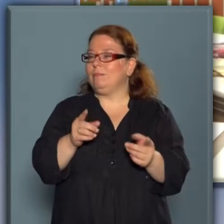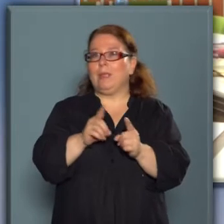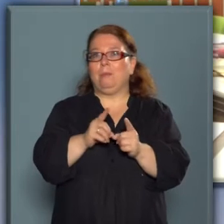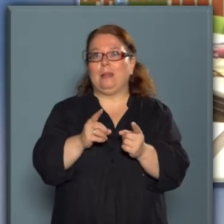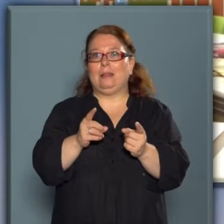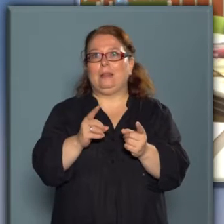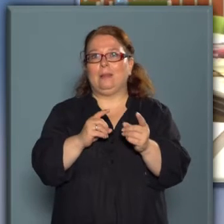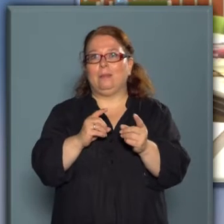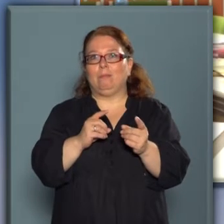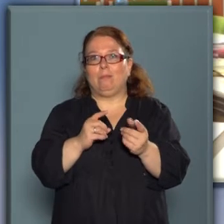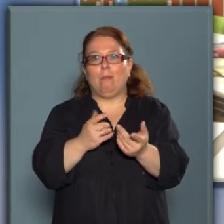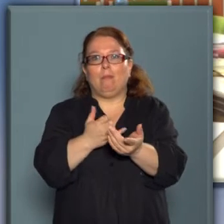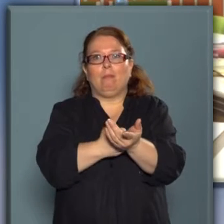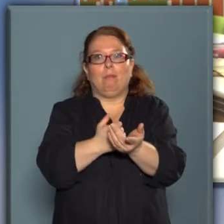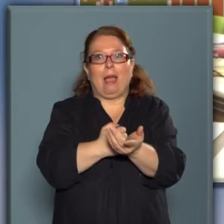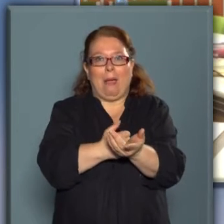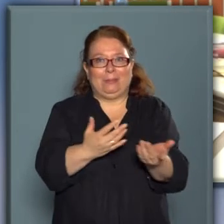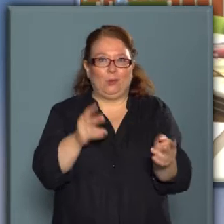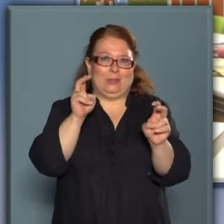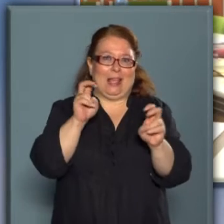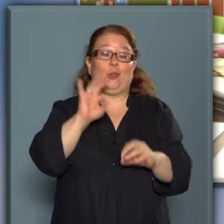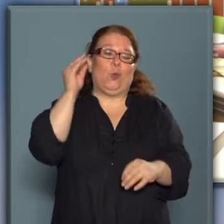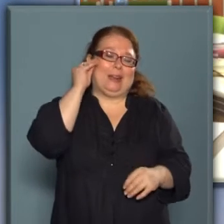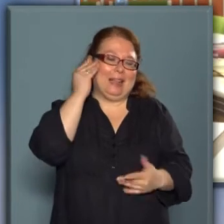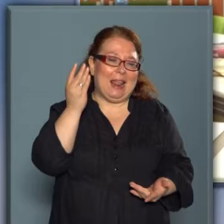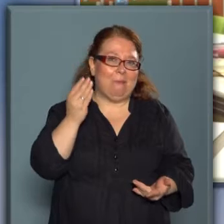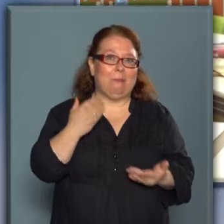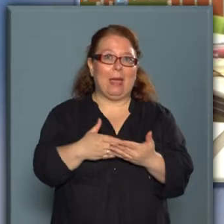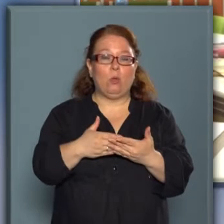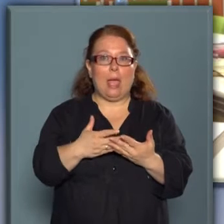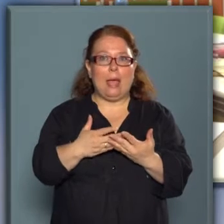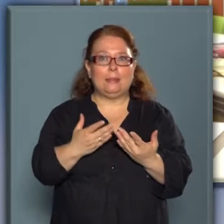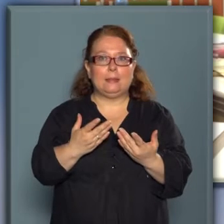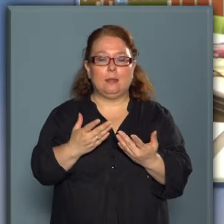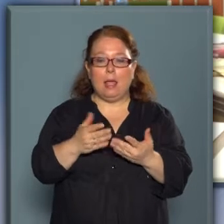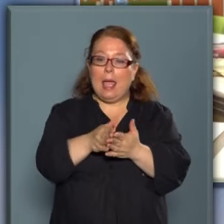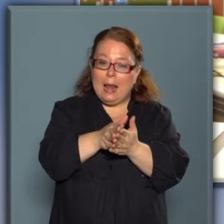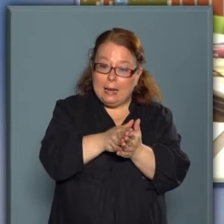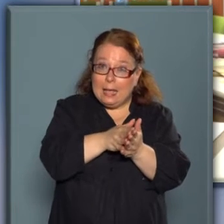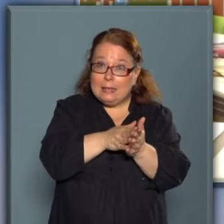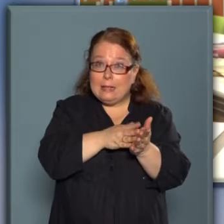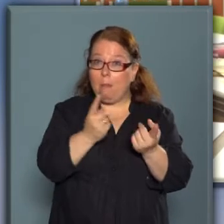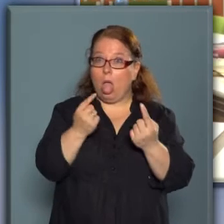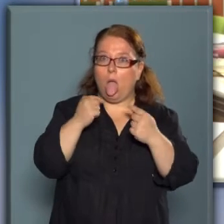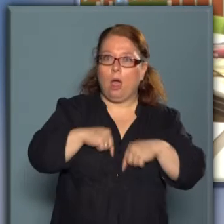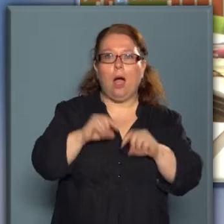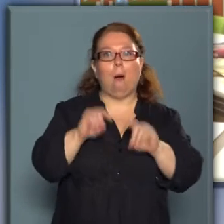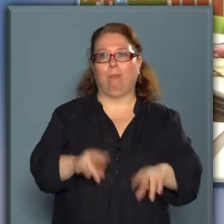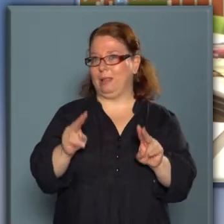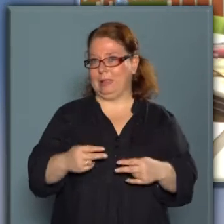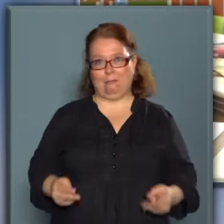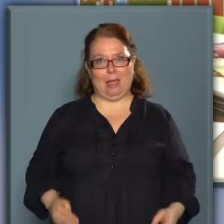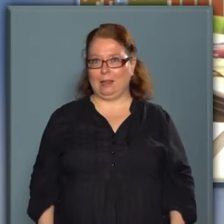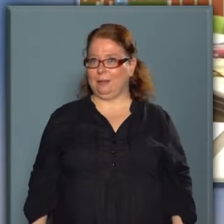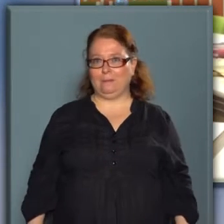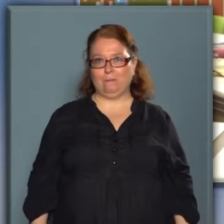mint egy mákony, vagy egy kábítószer, csak jó értelemben, hogy ezt elkezdeni lehet, de abba hagyni nem